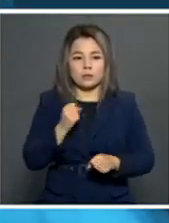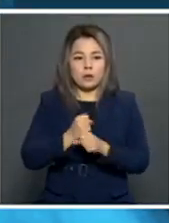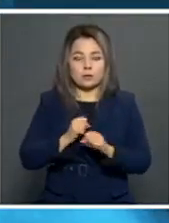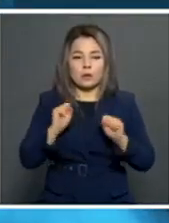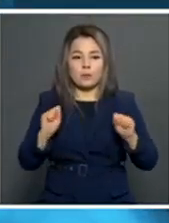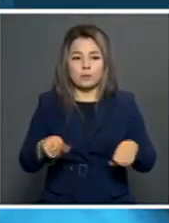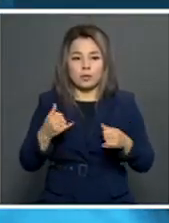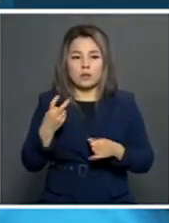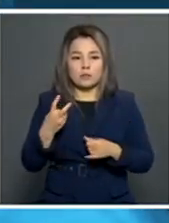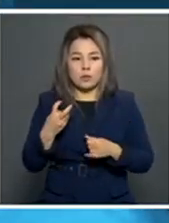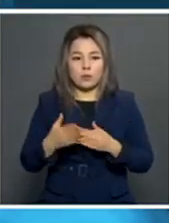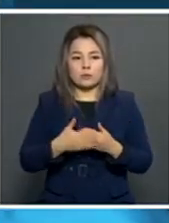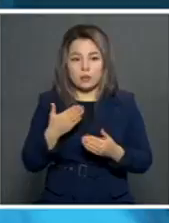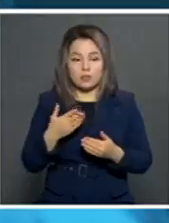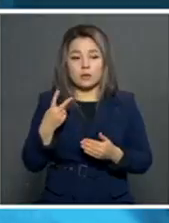Оның